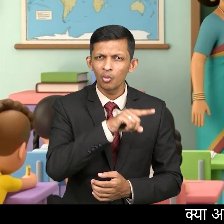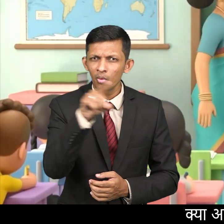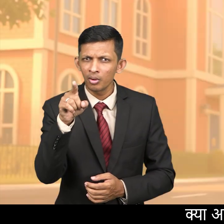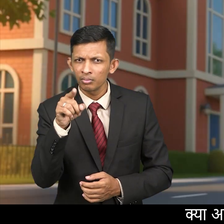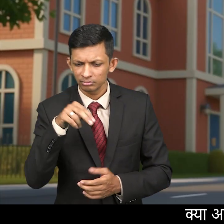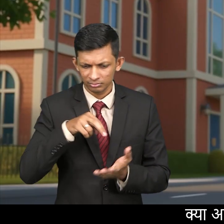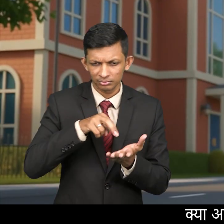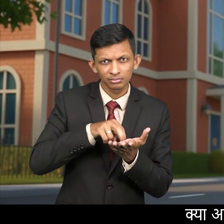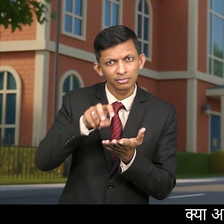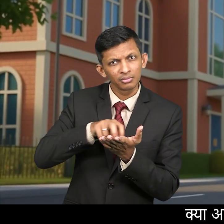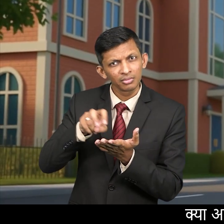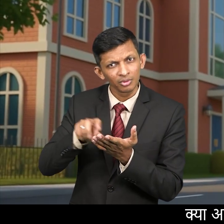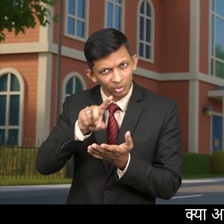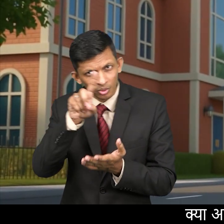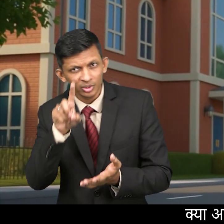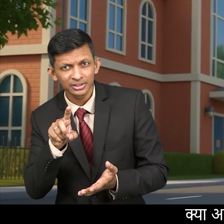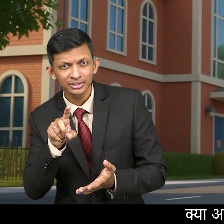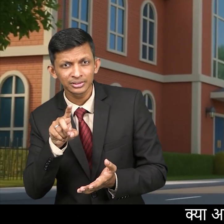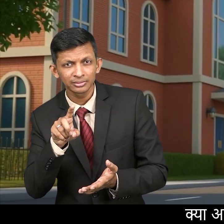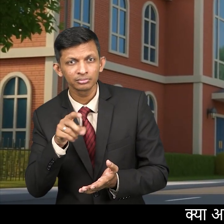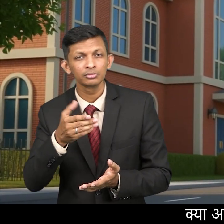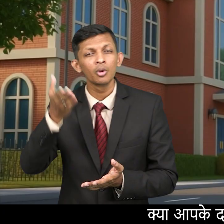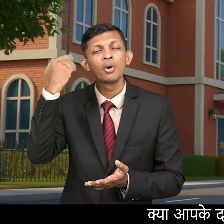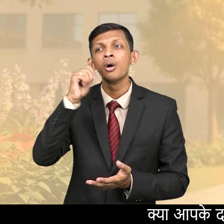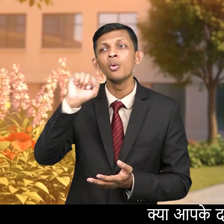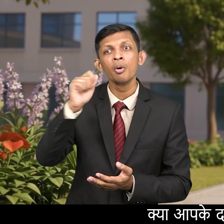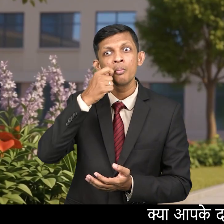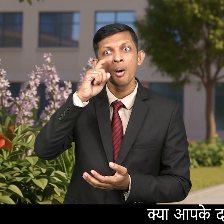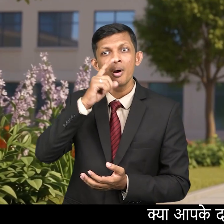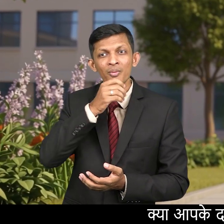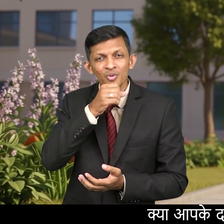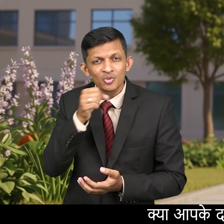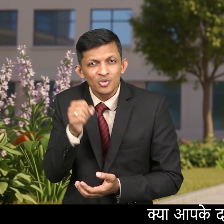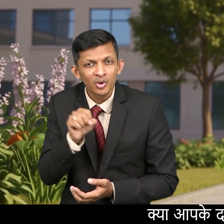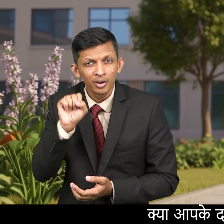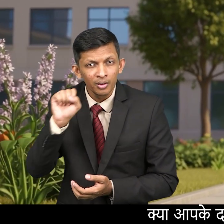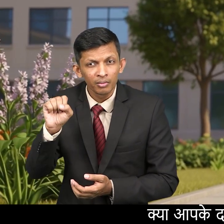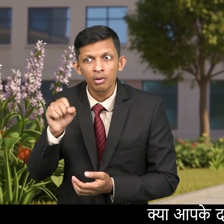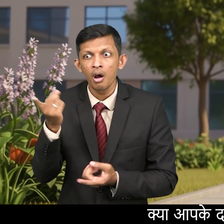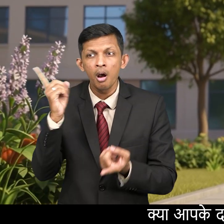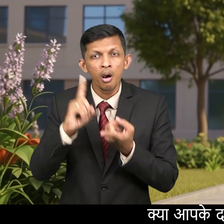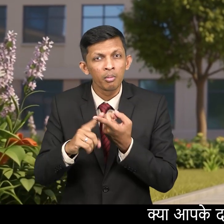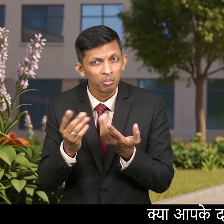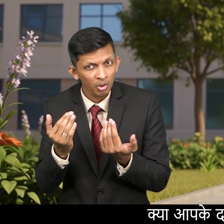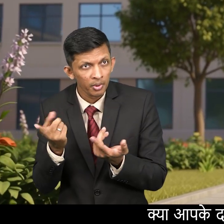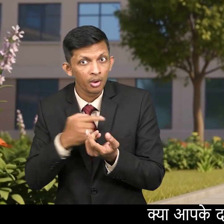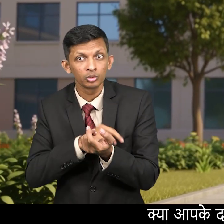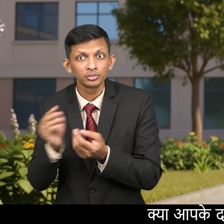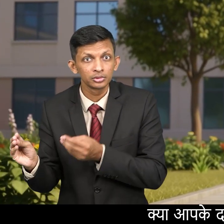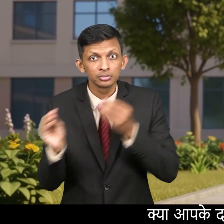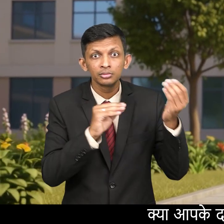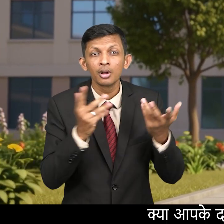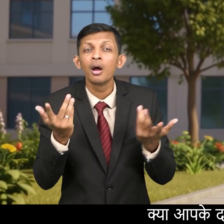क्या आप सारे रास्ते पैदल चलकर जाते? क्या आपके दादा दादी आसानी से अस्पताल जा